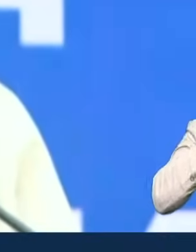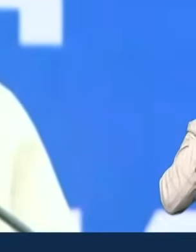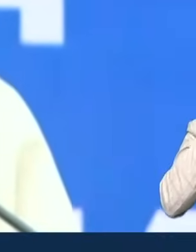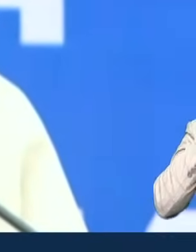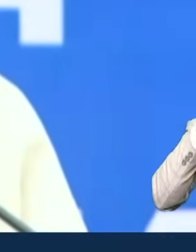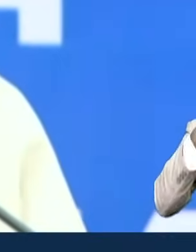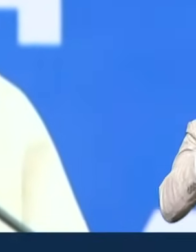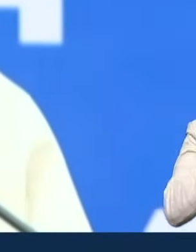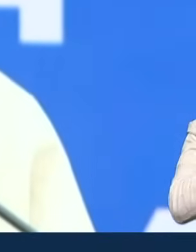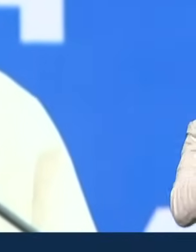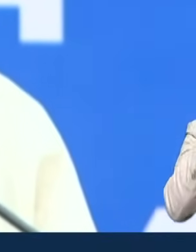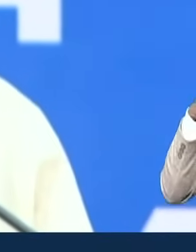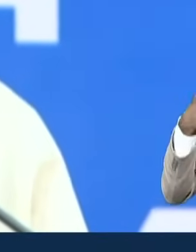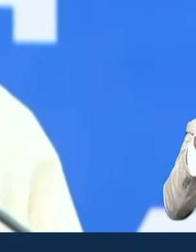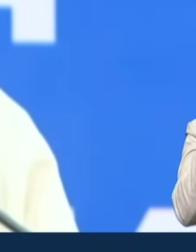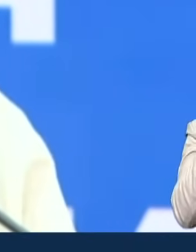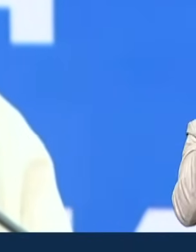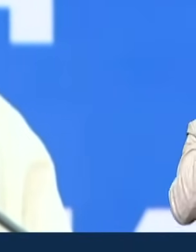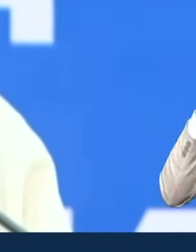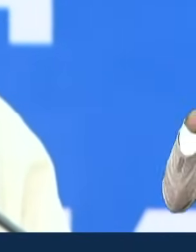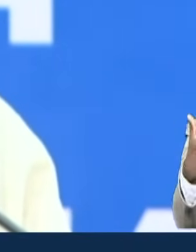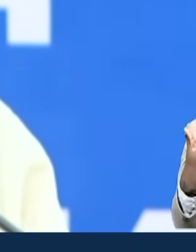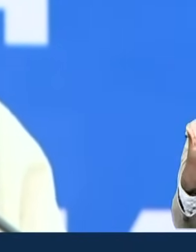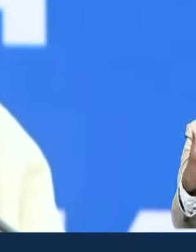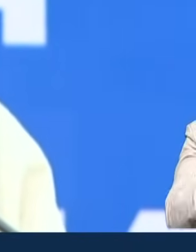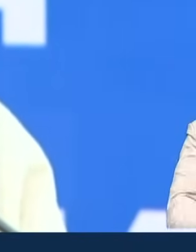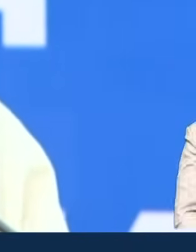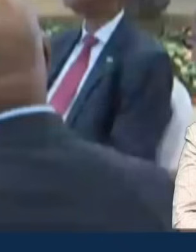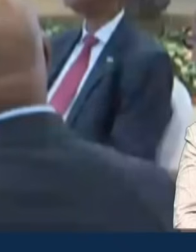muri rusange uko iyi mikino yari ihagaze.